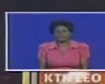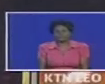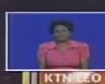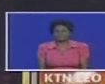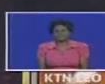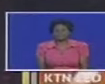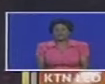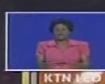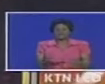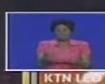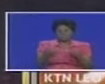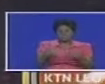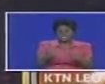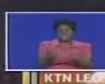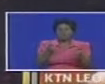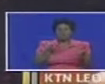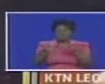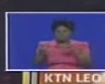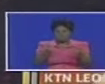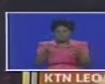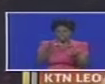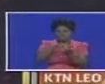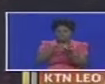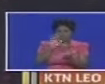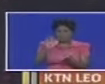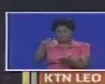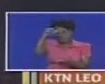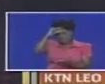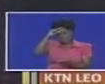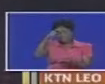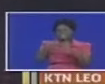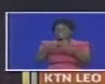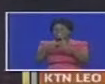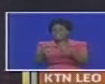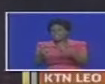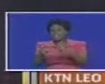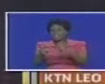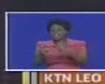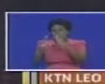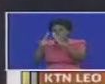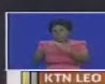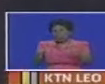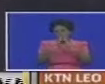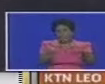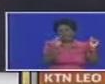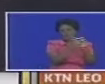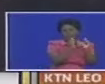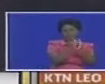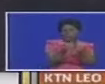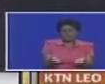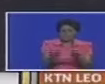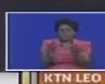Na ili kukabiliana na visa kama hivi, mtazamaji, serikali ilianzisha mpango wa nyumba kumi ili kuimarisha hali ya usalama